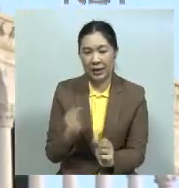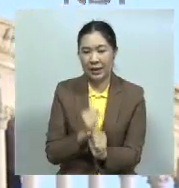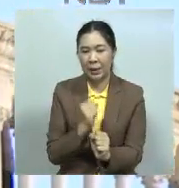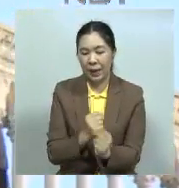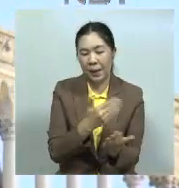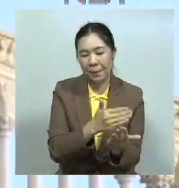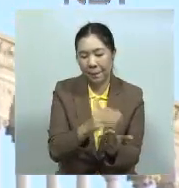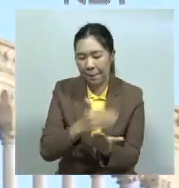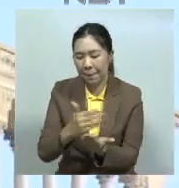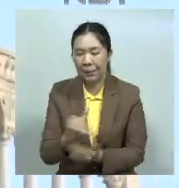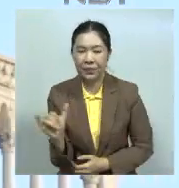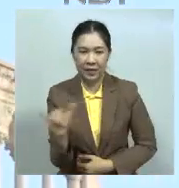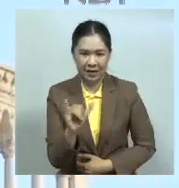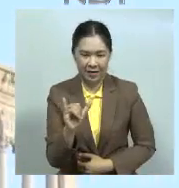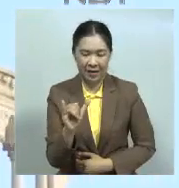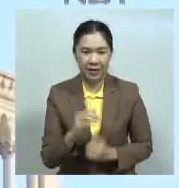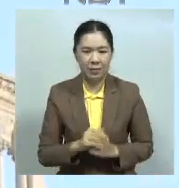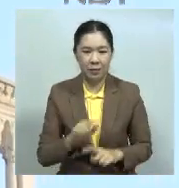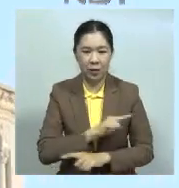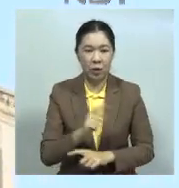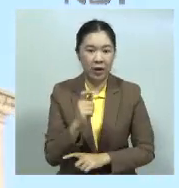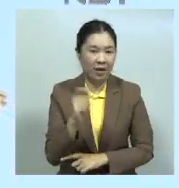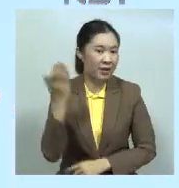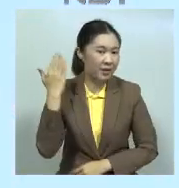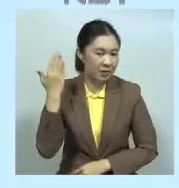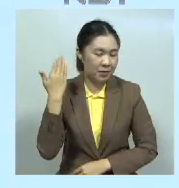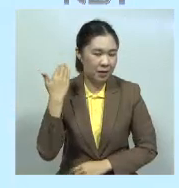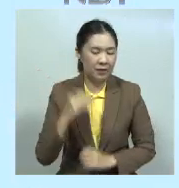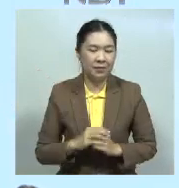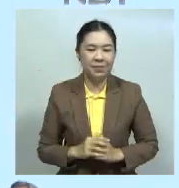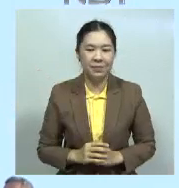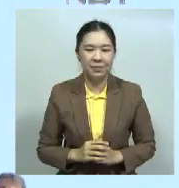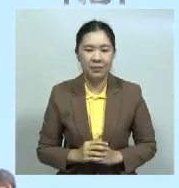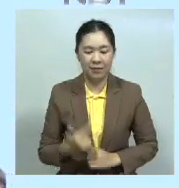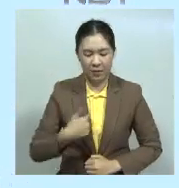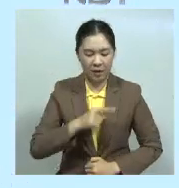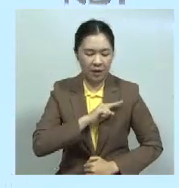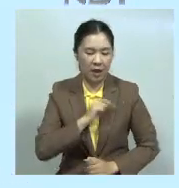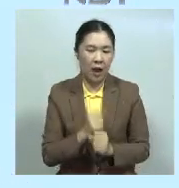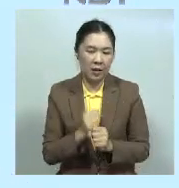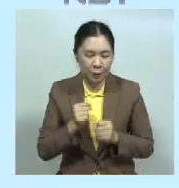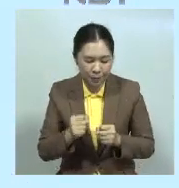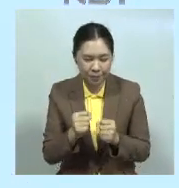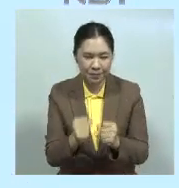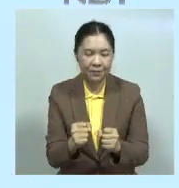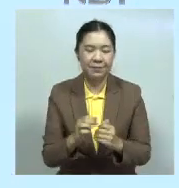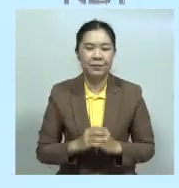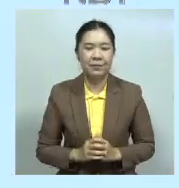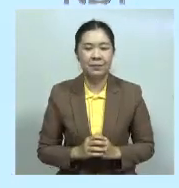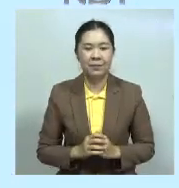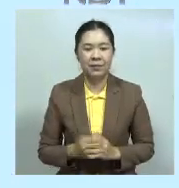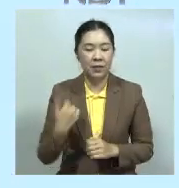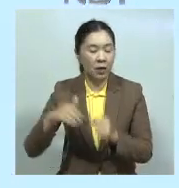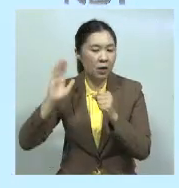ภายหลังการประชุมคณะรัฐมนตรีนัดแรกเมื่อวันอังคารที่ผ่านมายืนยันนะคะว่าจะทำหน้าที่ให้ดีที่สุดส่วนการแถลงนโยบ